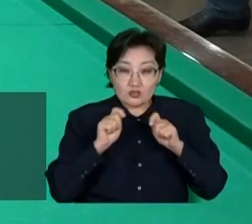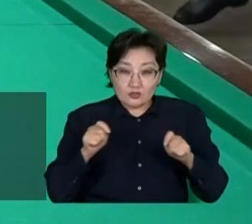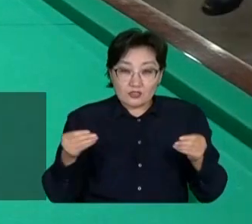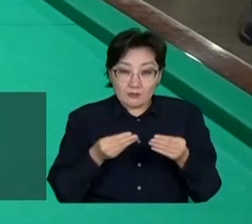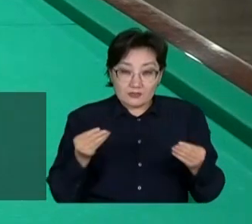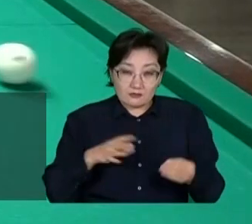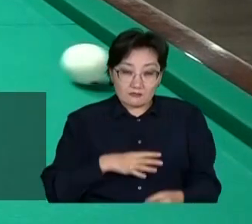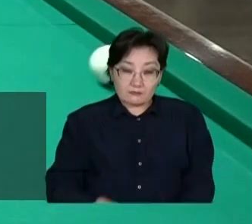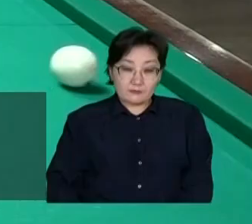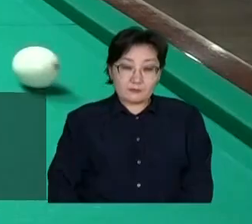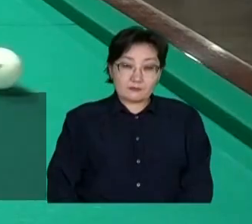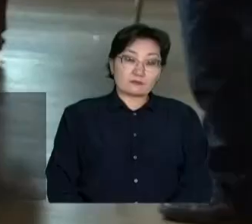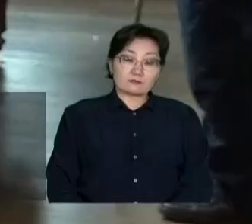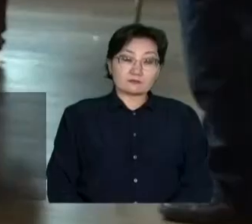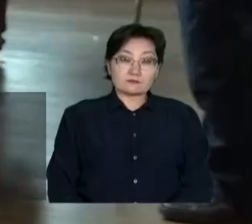табысталды.